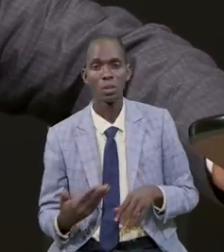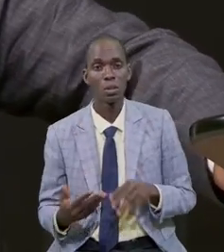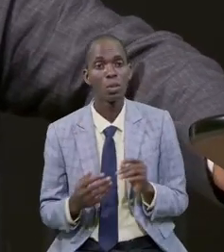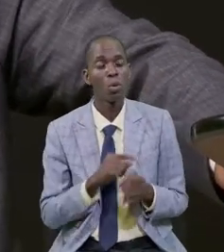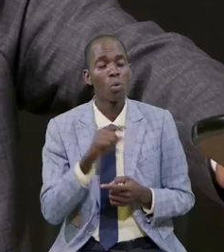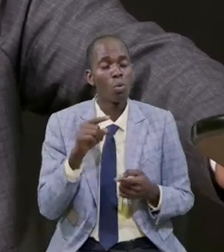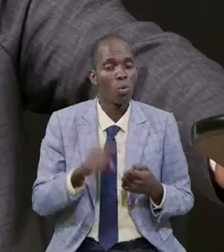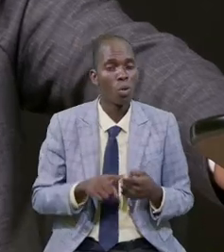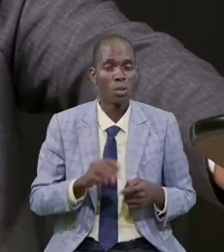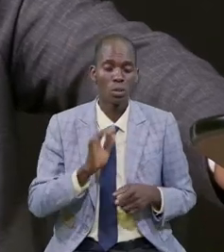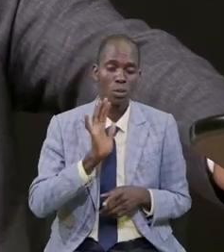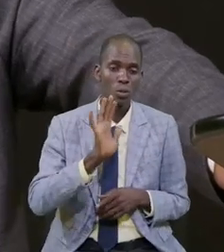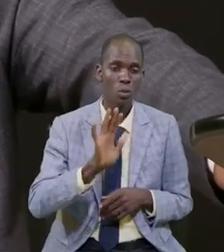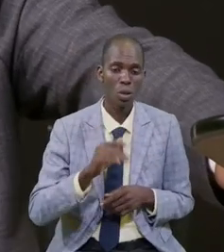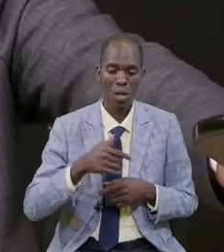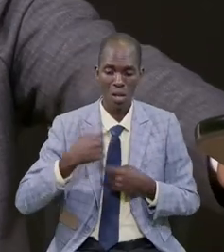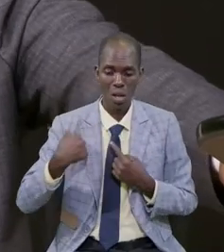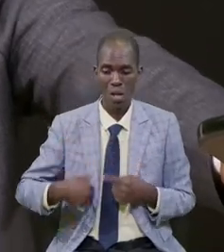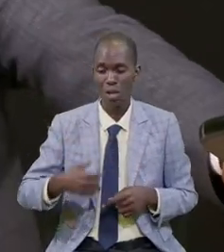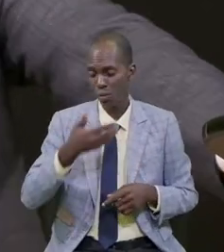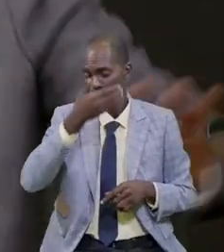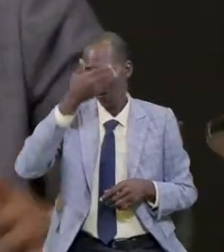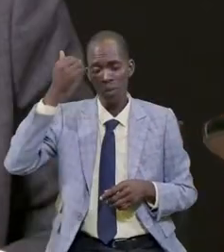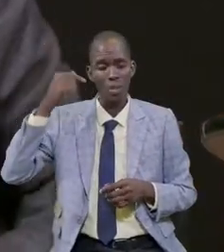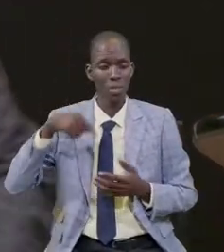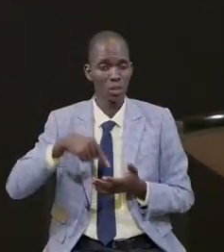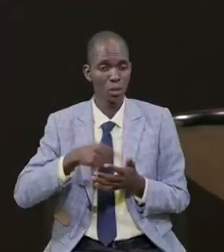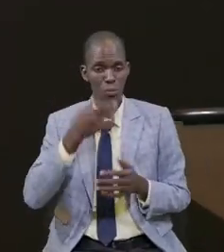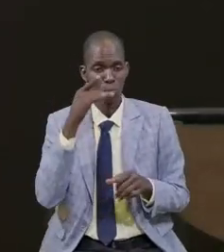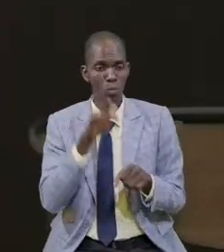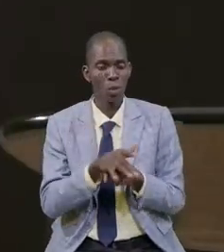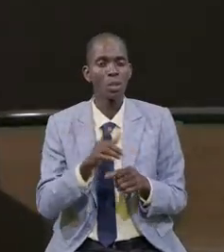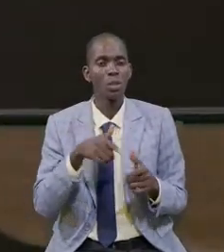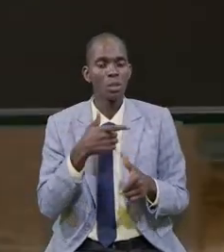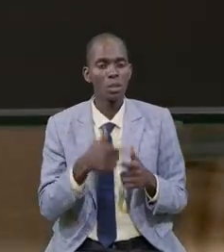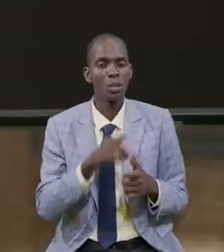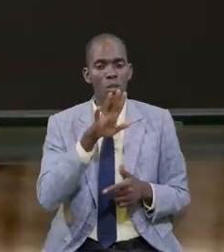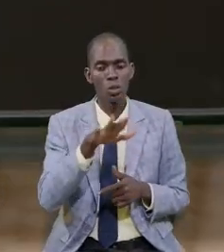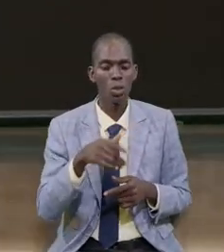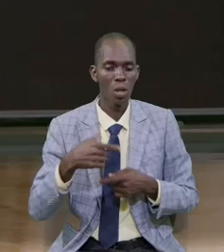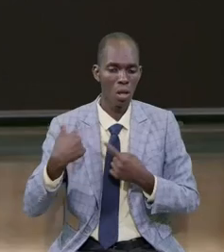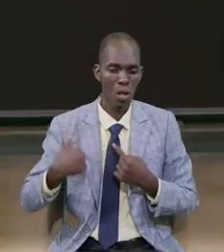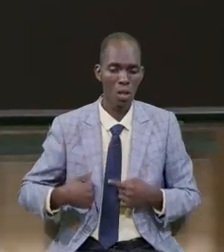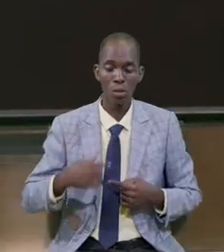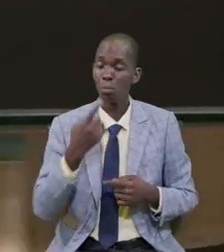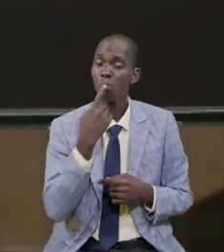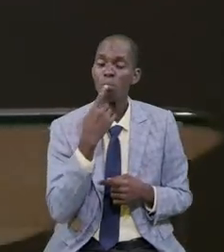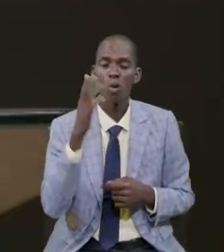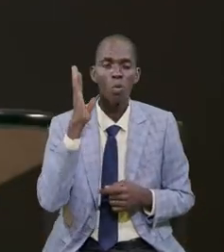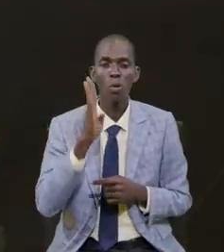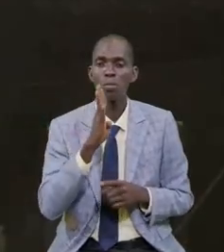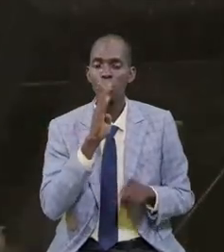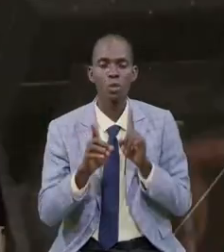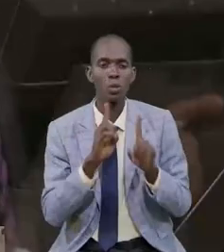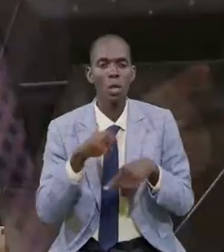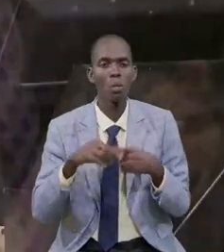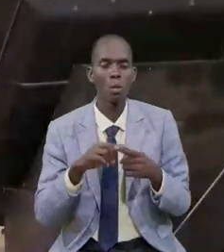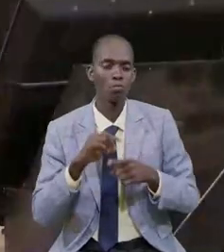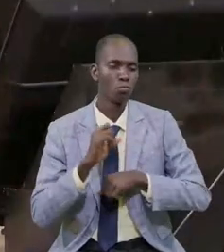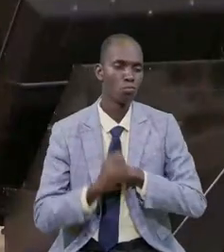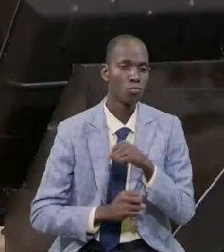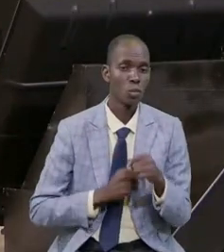Lorsque le cœur oublie cela, la langue va parler de récession. Lorsque le cœur oublie la parole